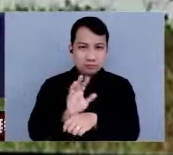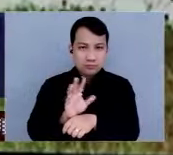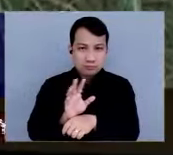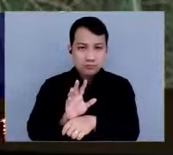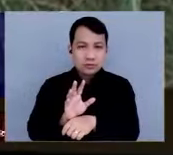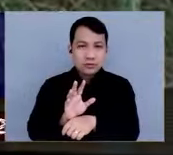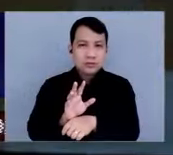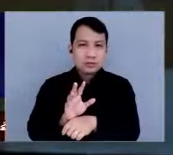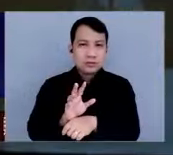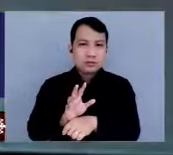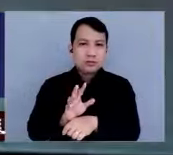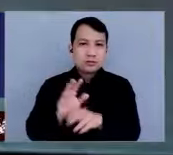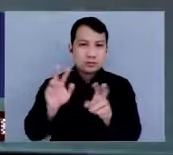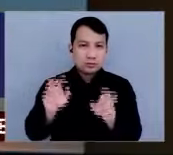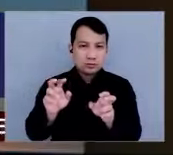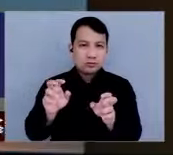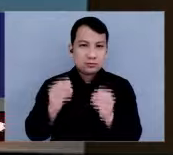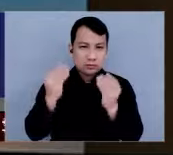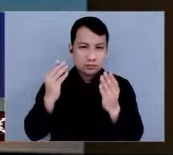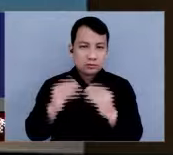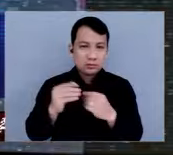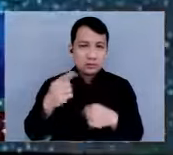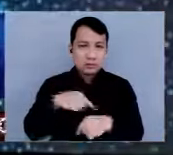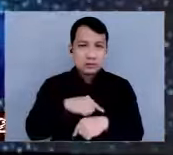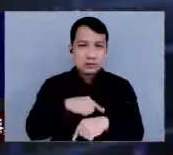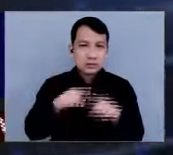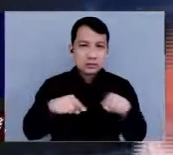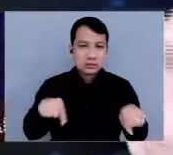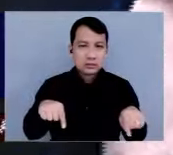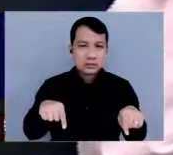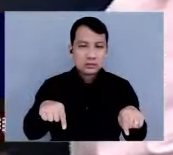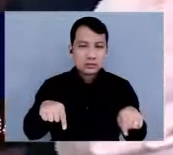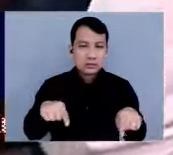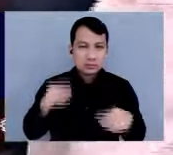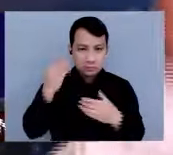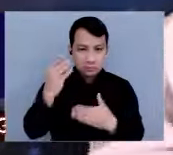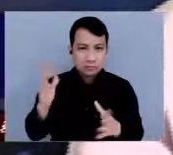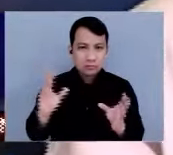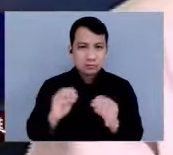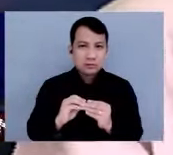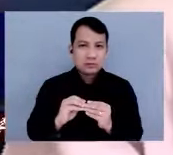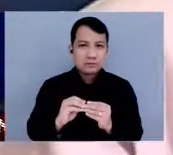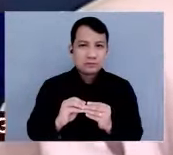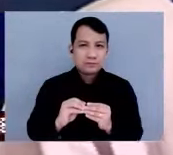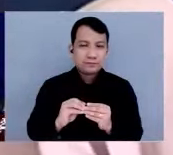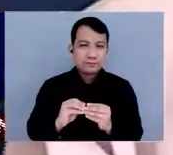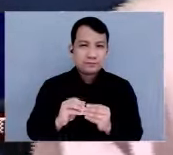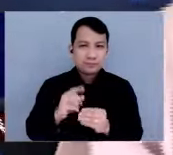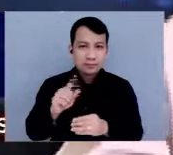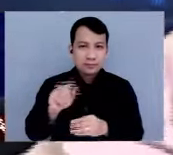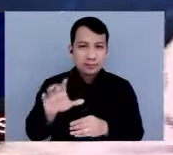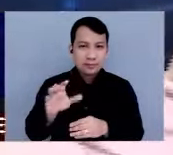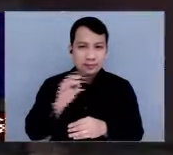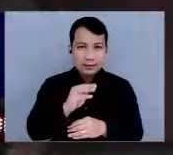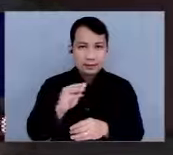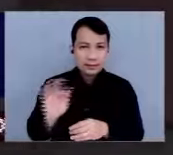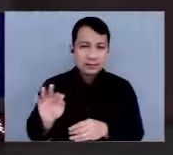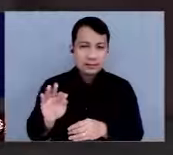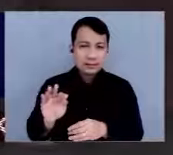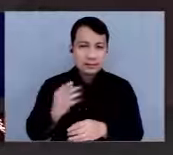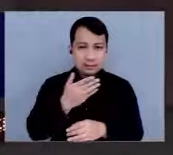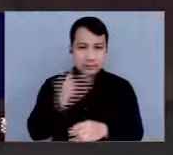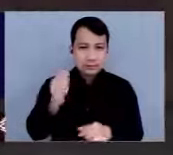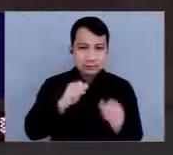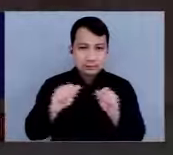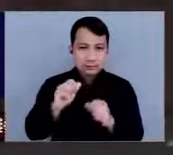category Nat tatalakay sa iba't ibang temang Panlipunan kabilang diyan ang entry ni kapatid star at MMFF best actors Cedric